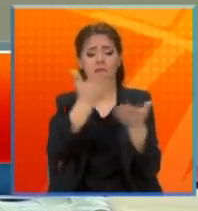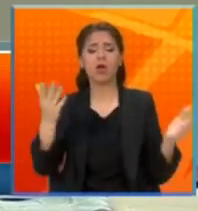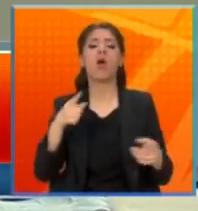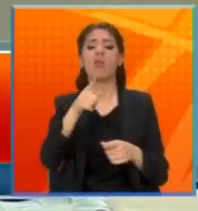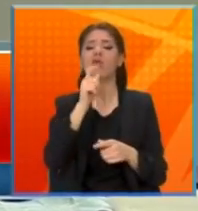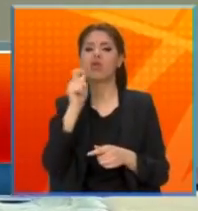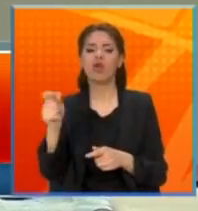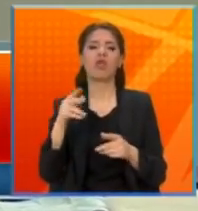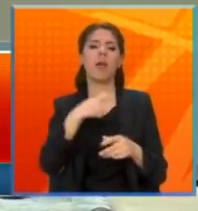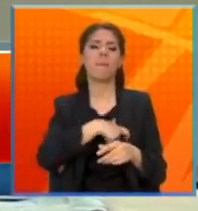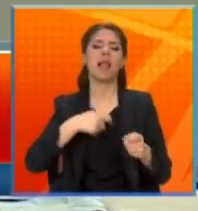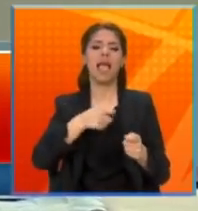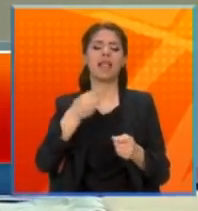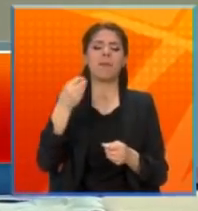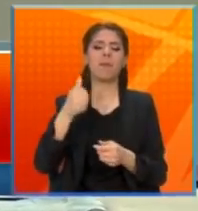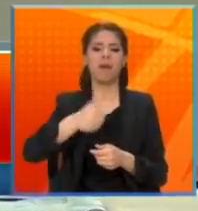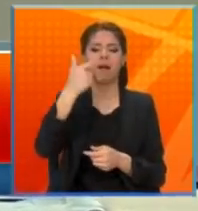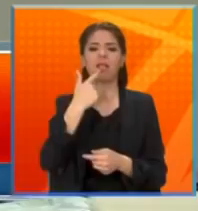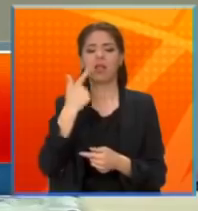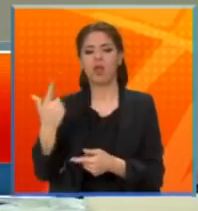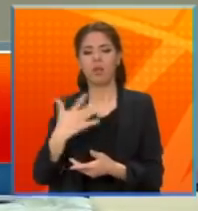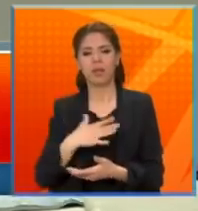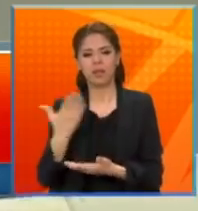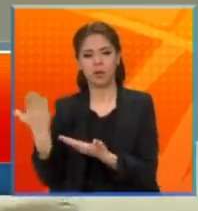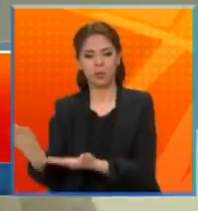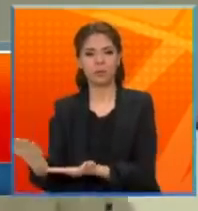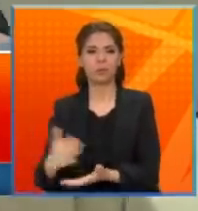Milli Eğitim Bakanımıza vermek istiyorum. Evet, teşekkür ederim.